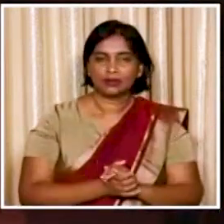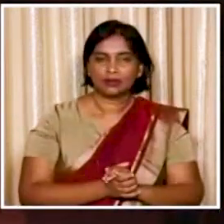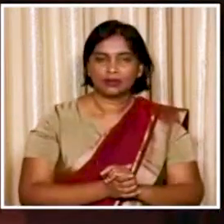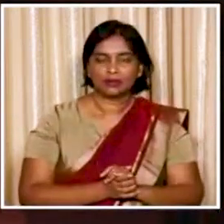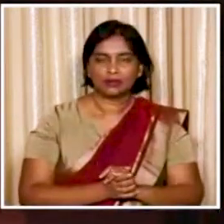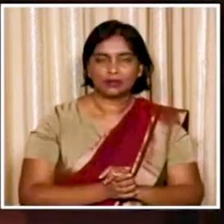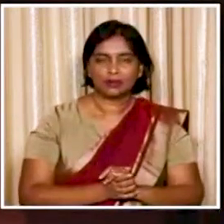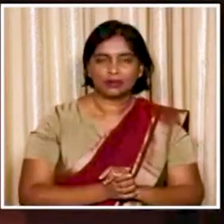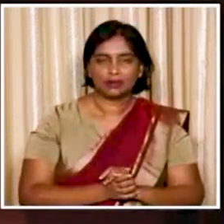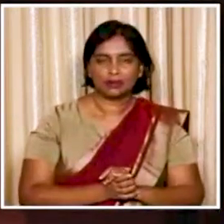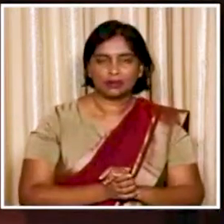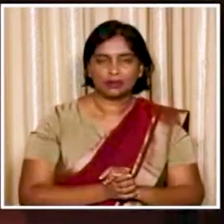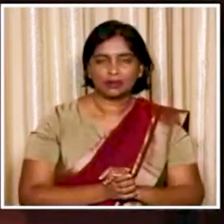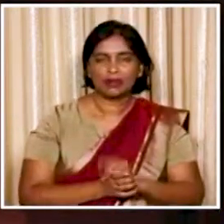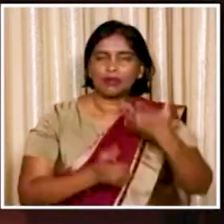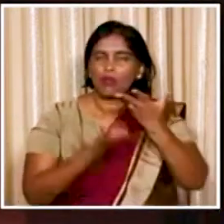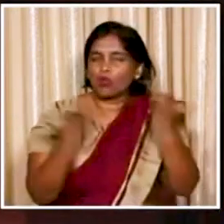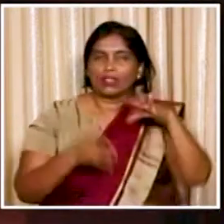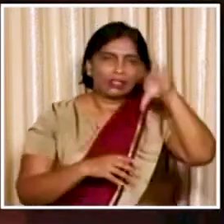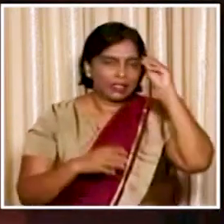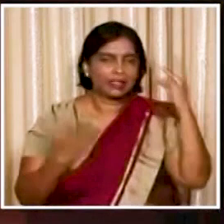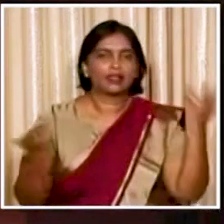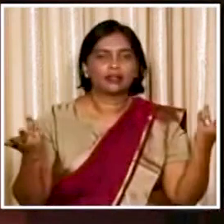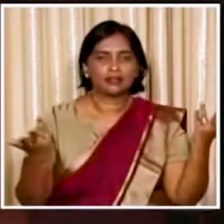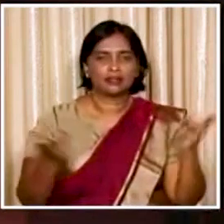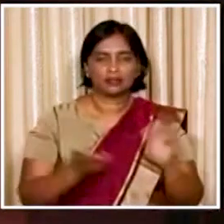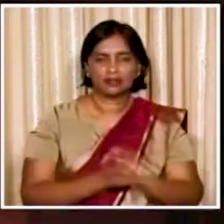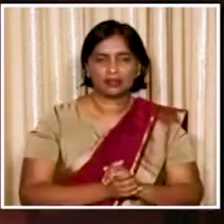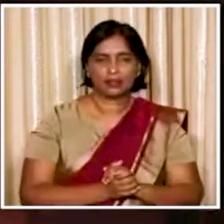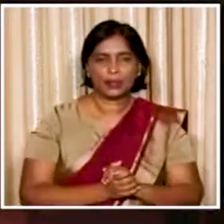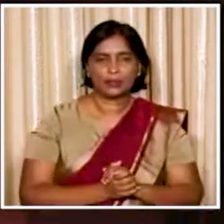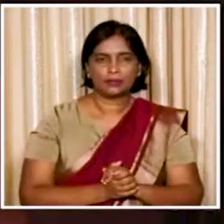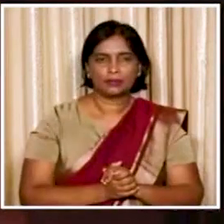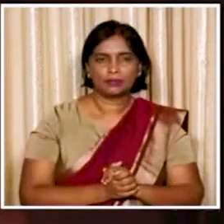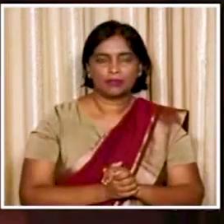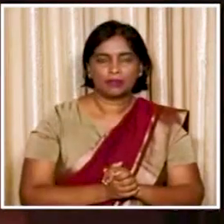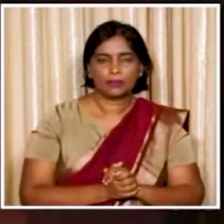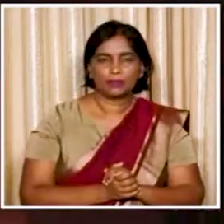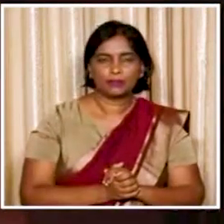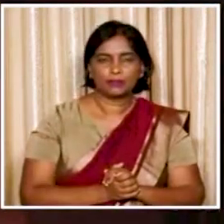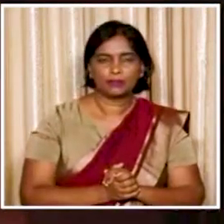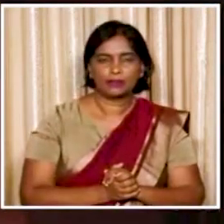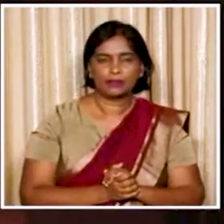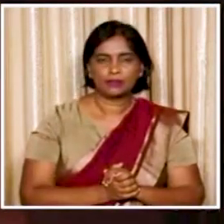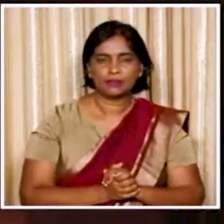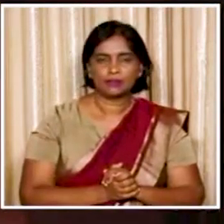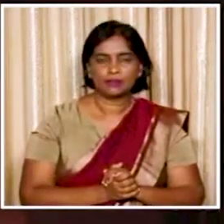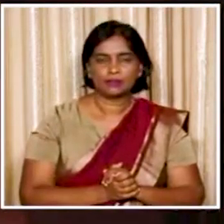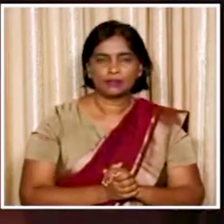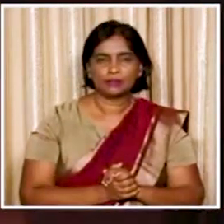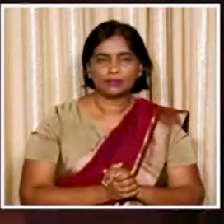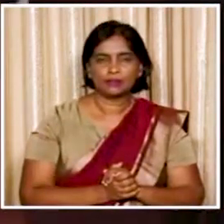නිකන් මොන කෙහෙම්මලකත් තේරෙන්නේ නැහැ. අහගෙන ඉන්න. අහගෙන ඉන්න. ඒකයි ජයග අහගෙන ඉන්න.